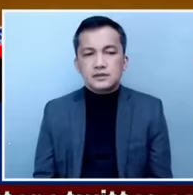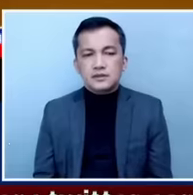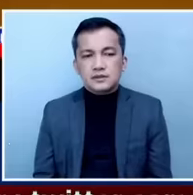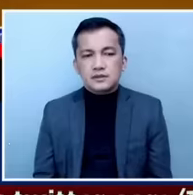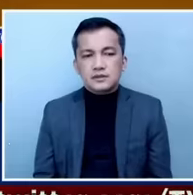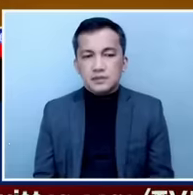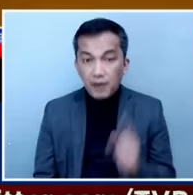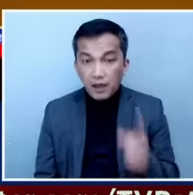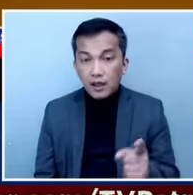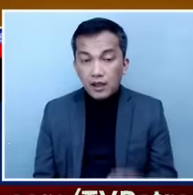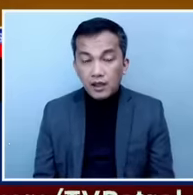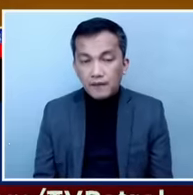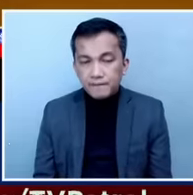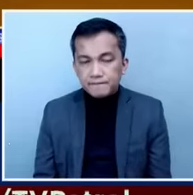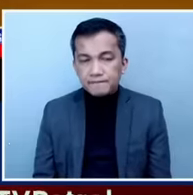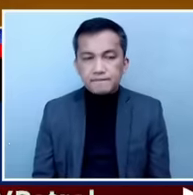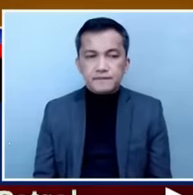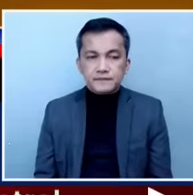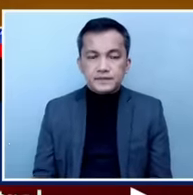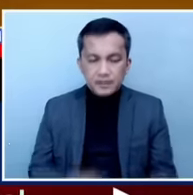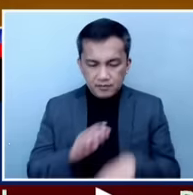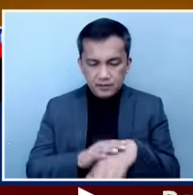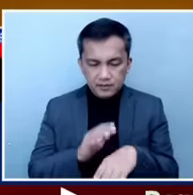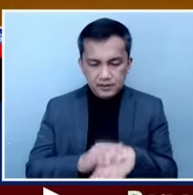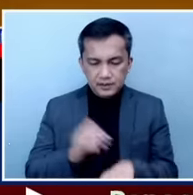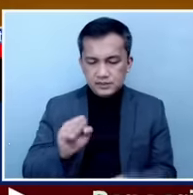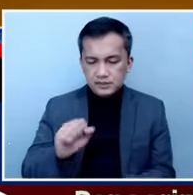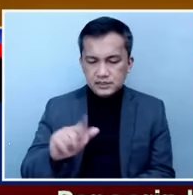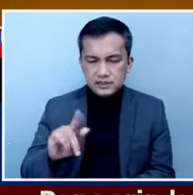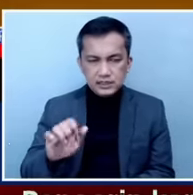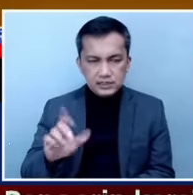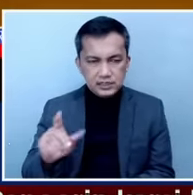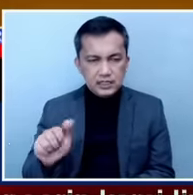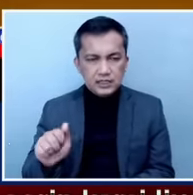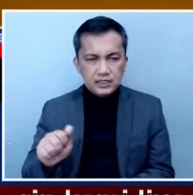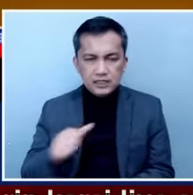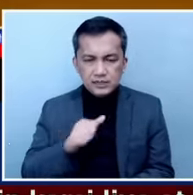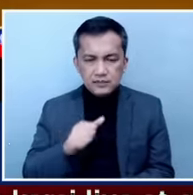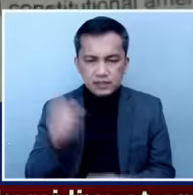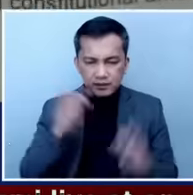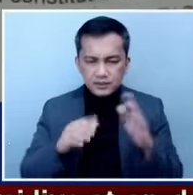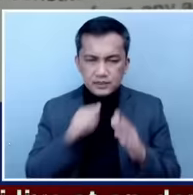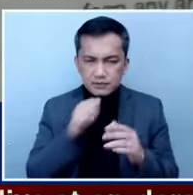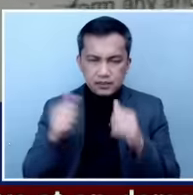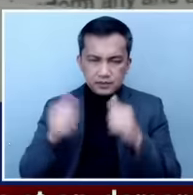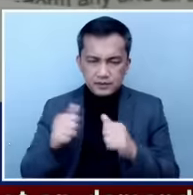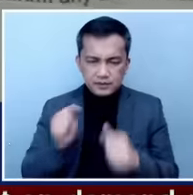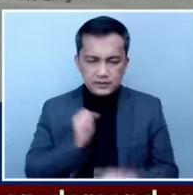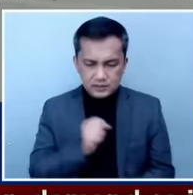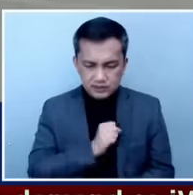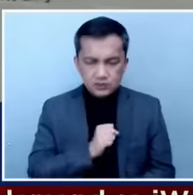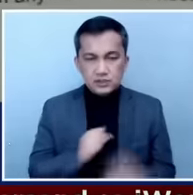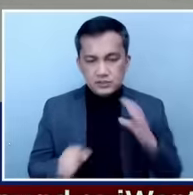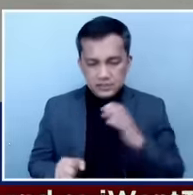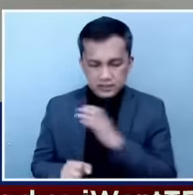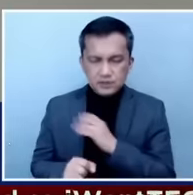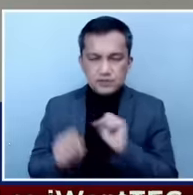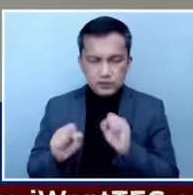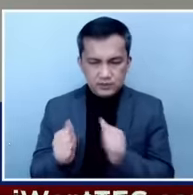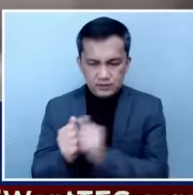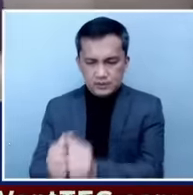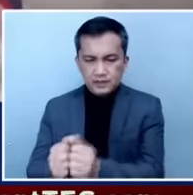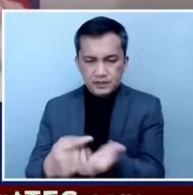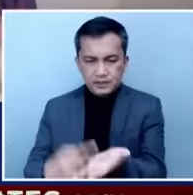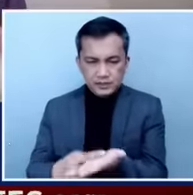Diba? Babala ni Salceda, magkakaproblema kung hindi magkakasundo ang Kamara at Senado. Pwede naman umanong magkasama nilang talakayin ng